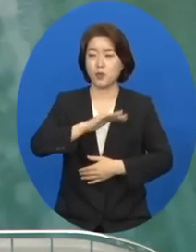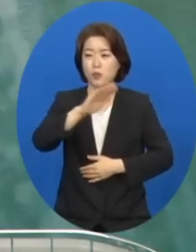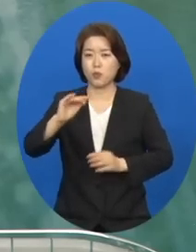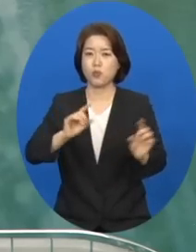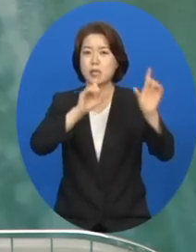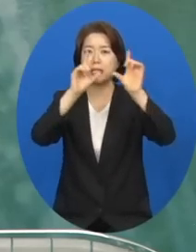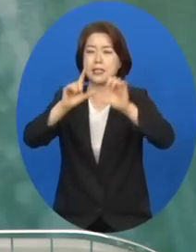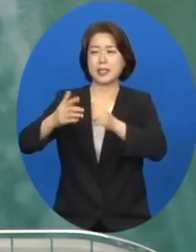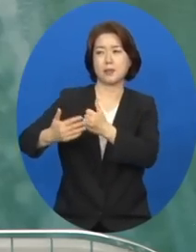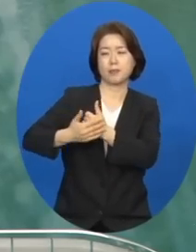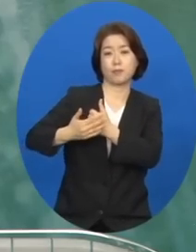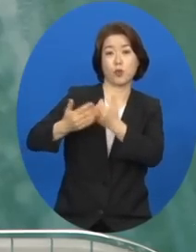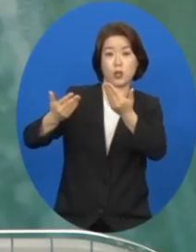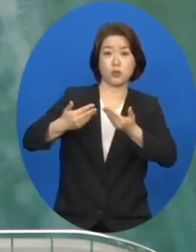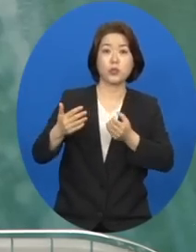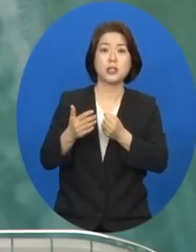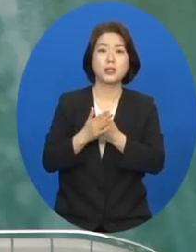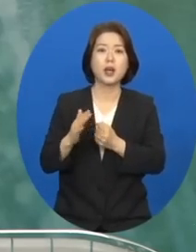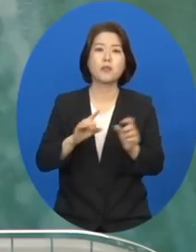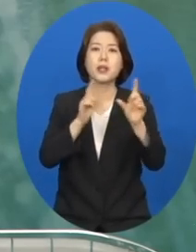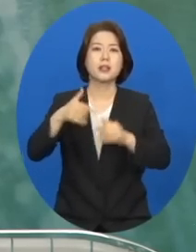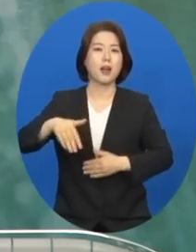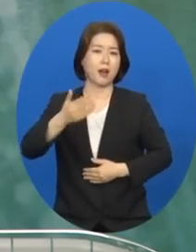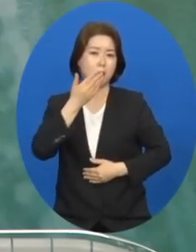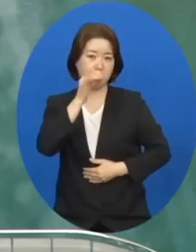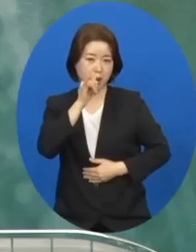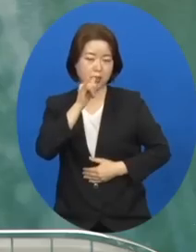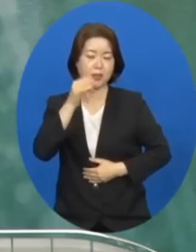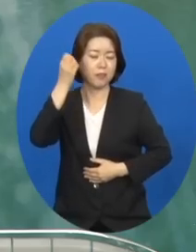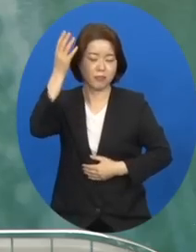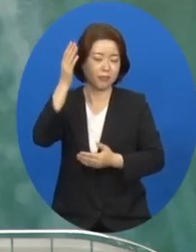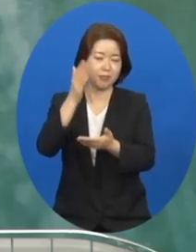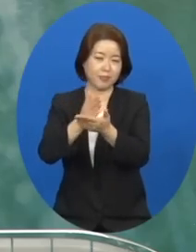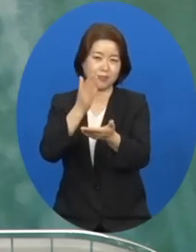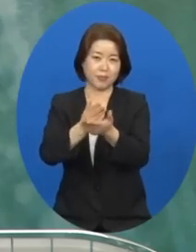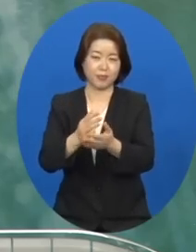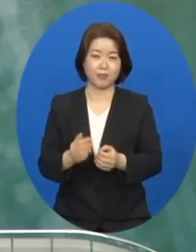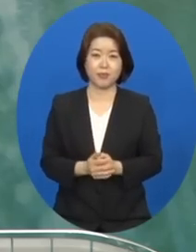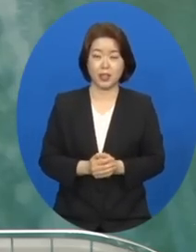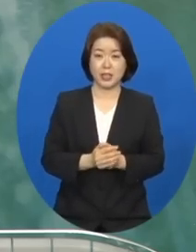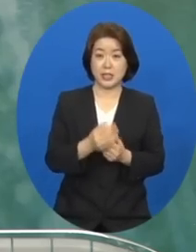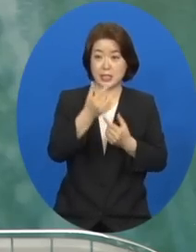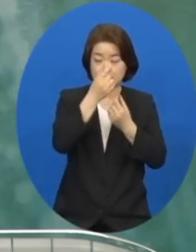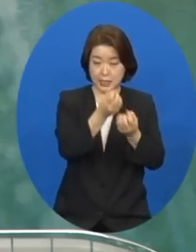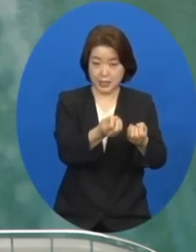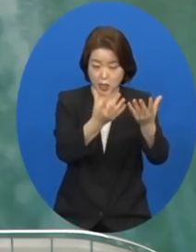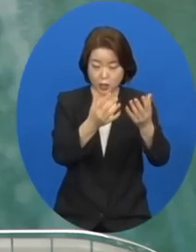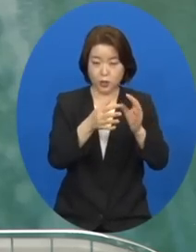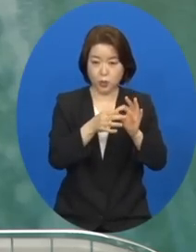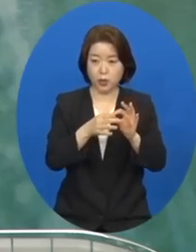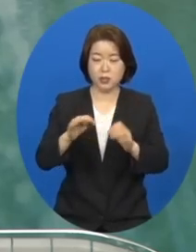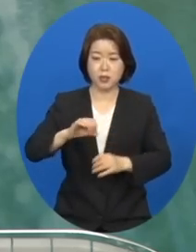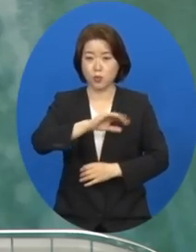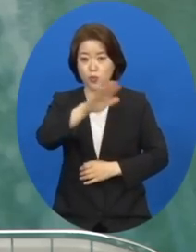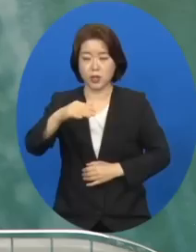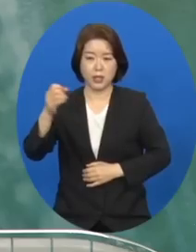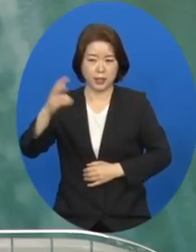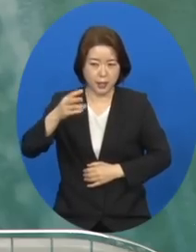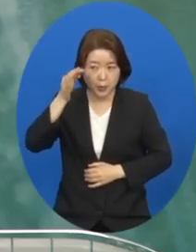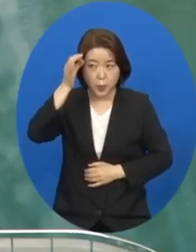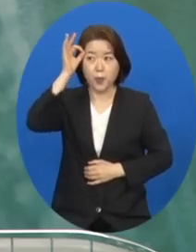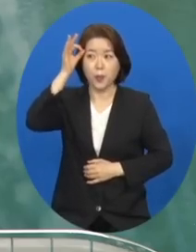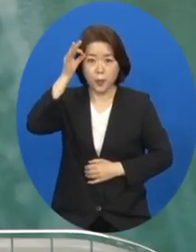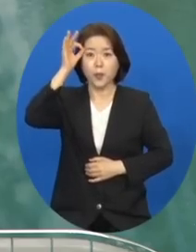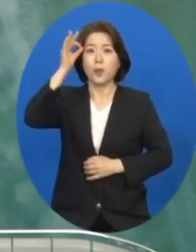때문에 우리가 살아간다는 것을 잊지 말라는 겁니다 그래서 이 절개를 통해서 대해서 우리에게 그래서 상기 시켜 주시는